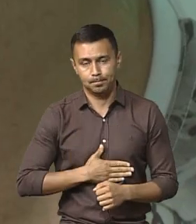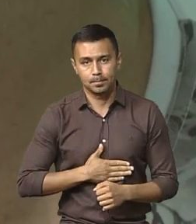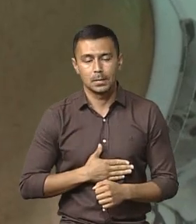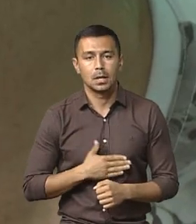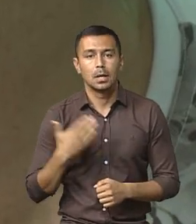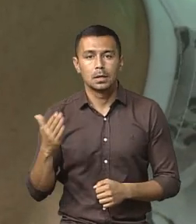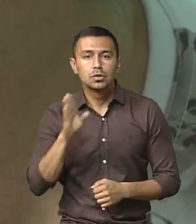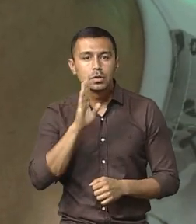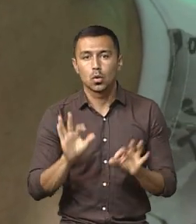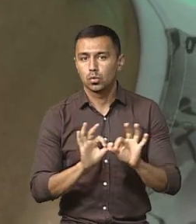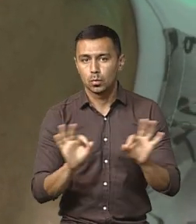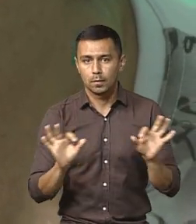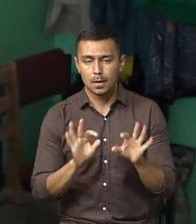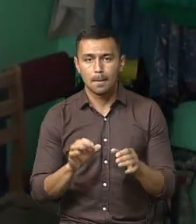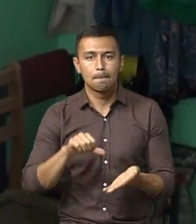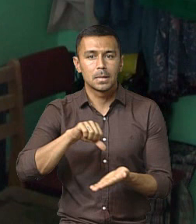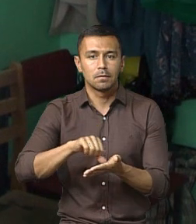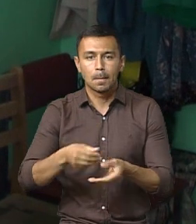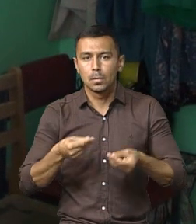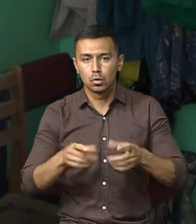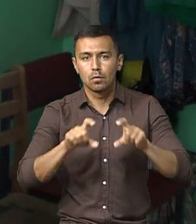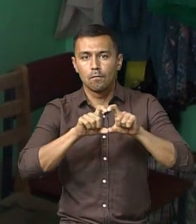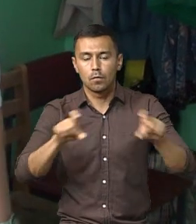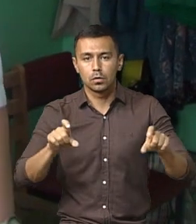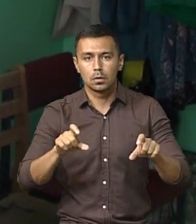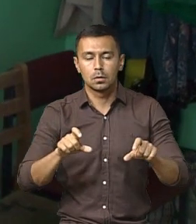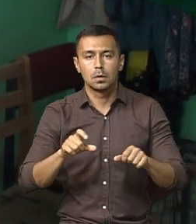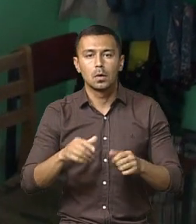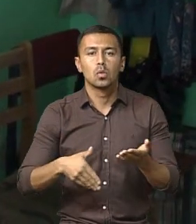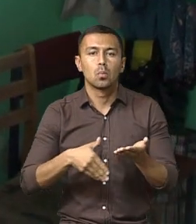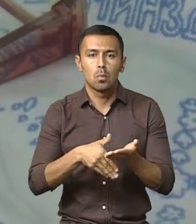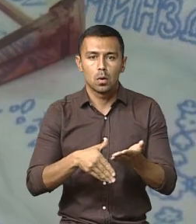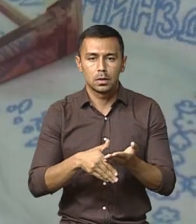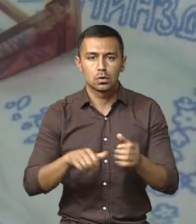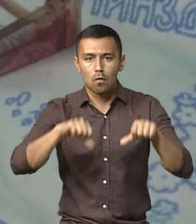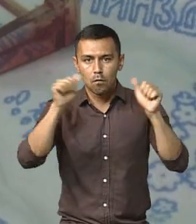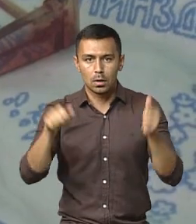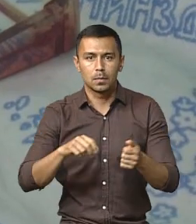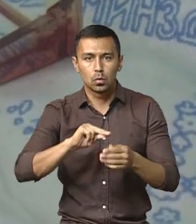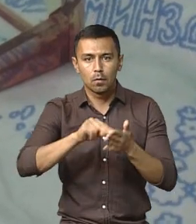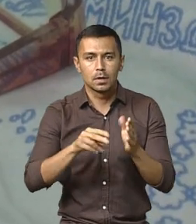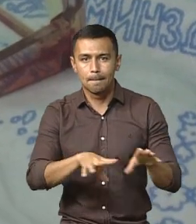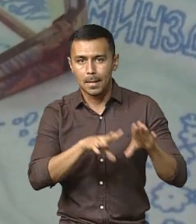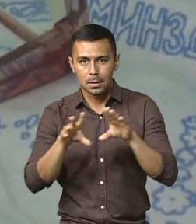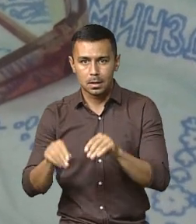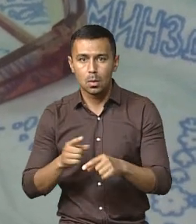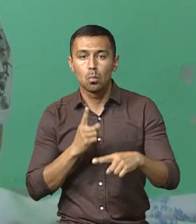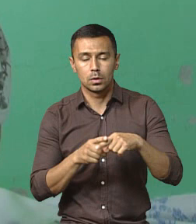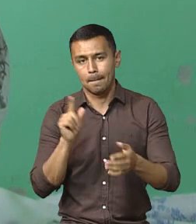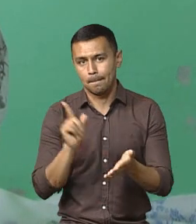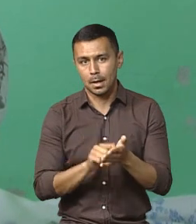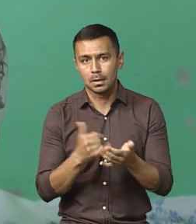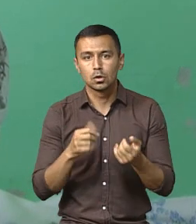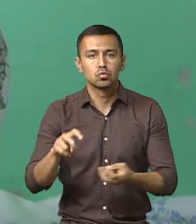Тамара Леонтьєва розповідає, представники благодійного фонду «Рокадо» допомогли з оформленням довідки переселенки та пенсії.